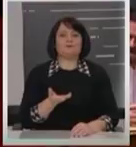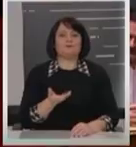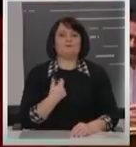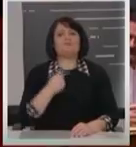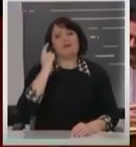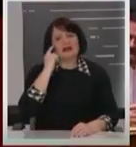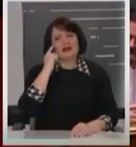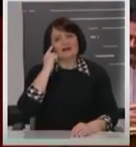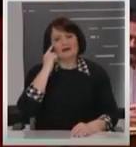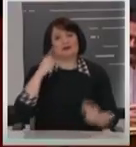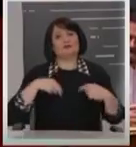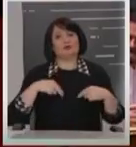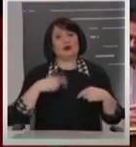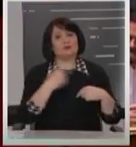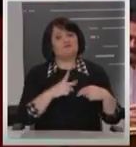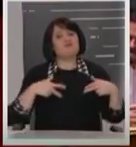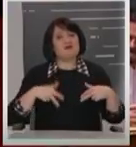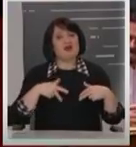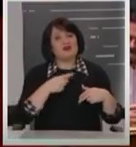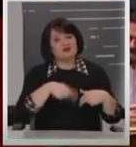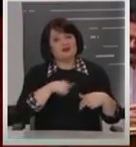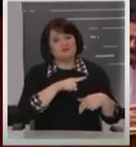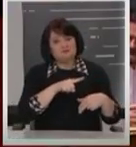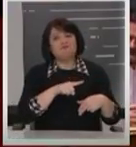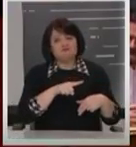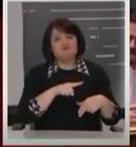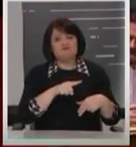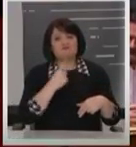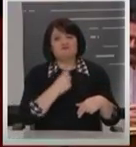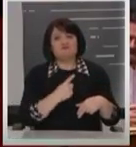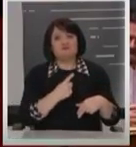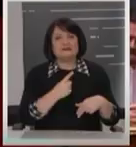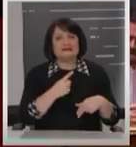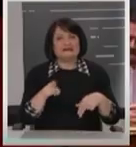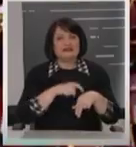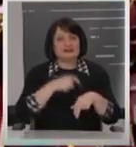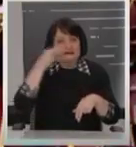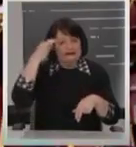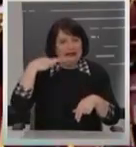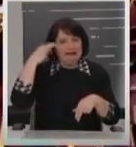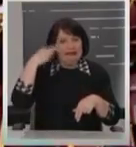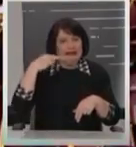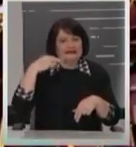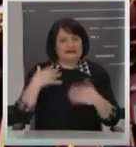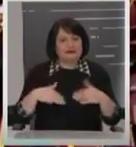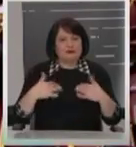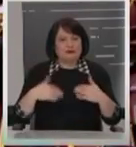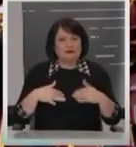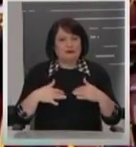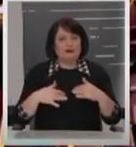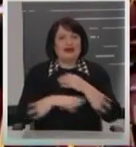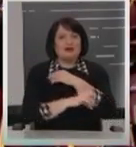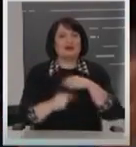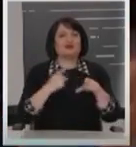συμπάσχω με τους υπουργούς της κυβερνήσεως, οι οποίοι θα έχουν λουστεί από κρύο υδρότα, όπως είπε προηγουμένως ο γραμματέας του